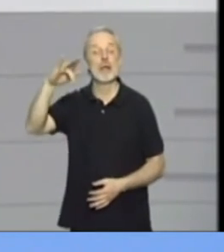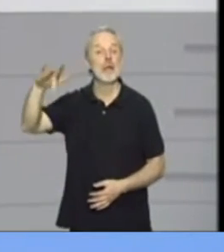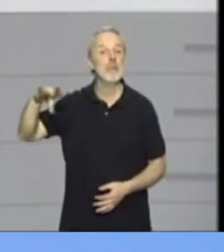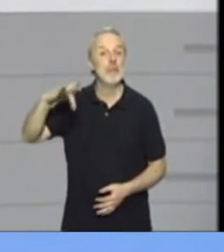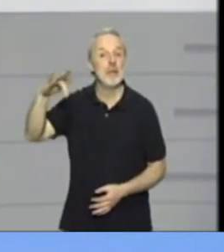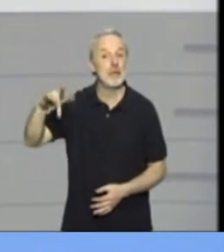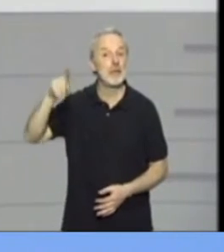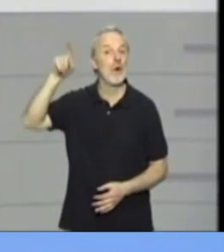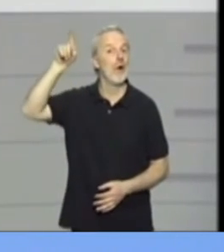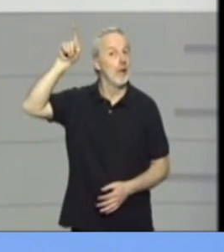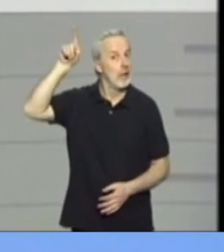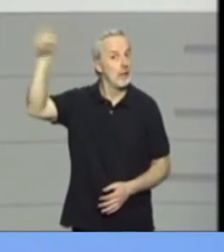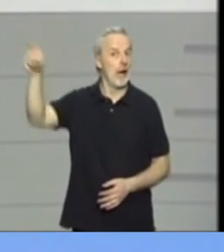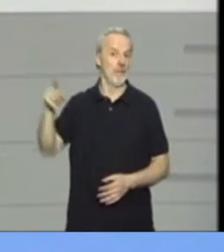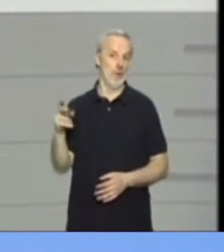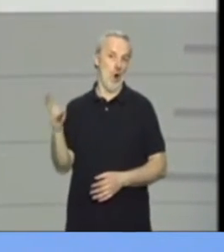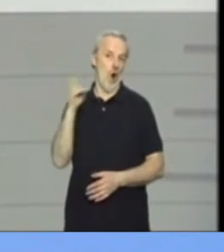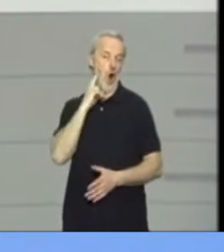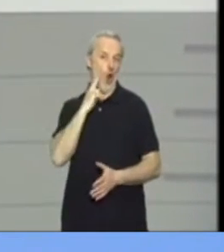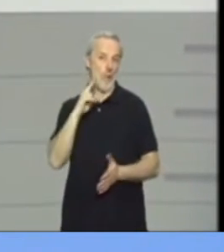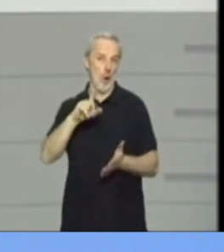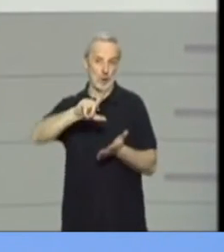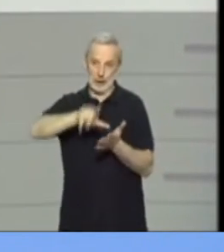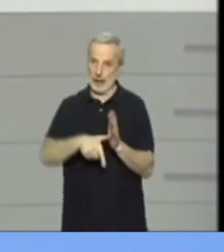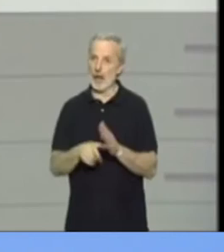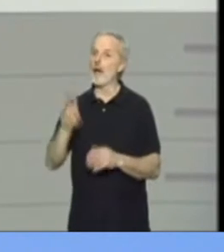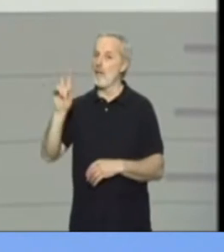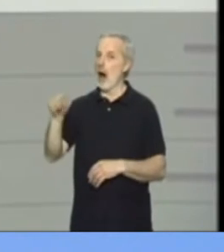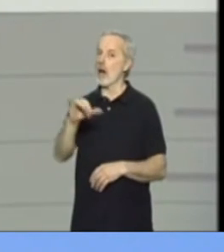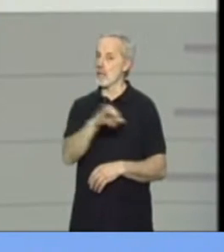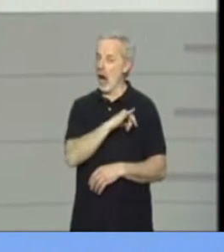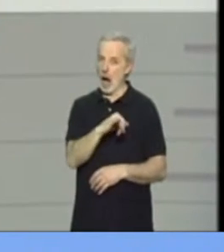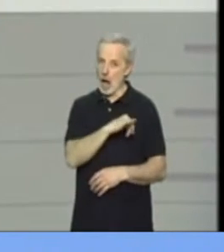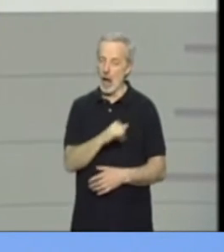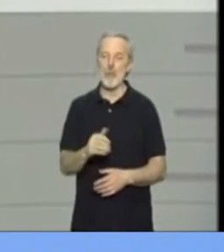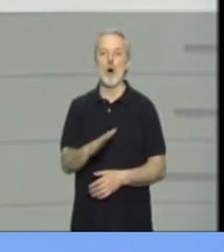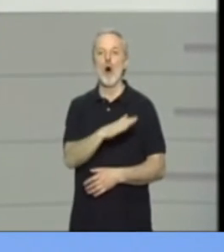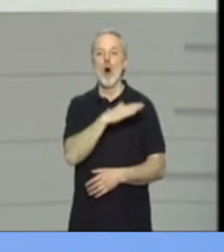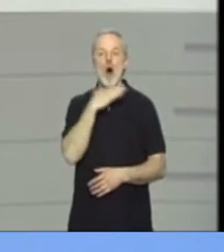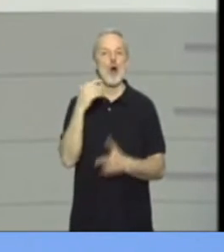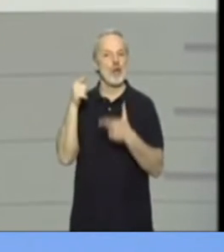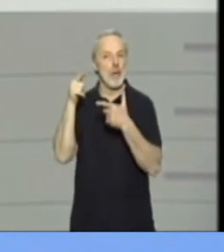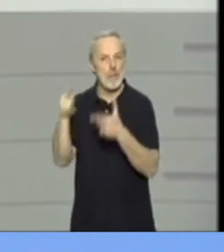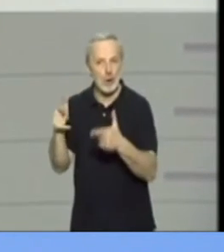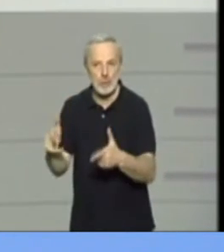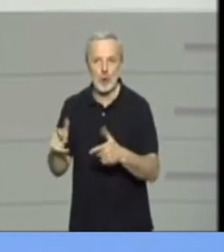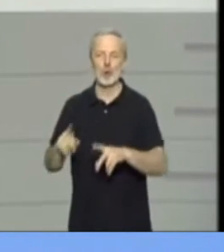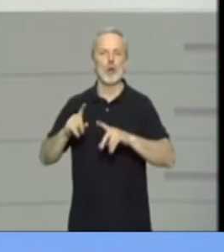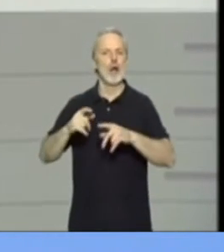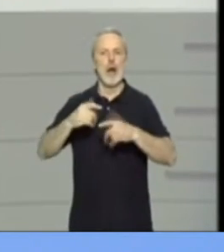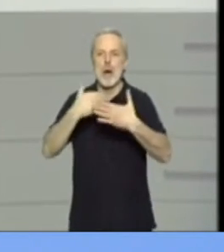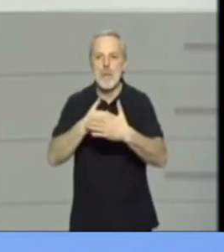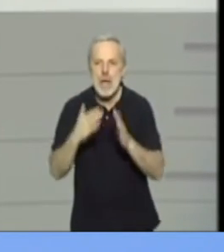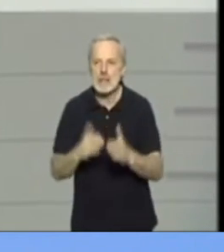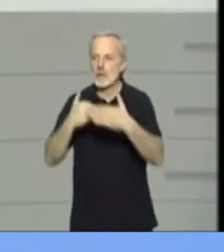region, kde je o tento závod velký zájem. a podporují nás, dá se říct, všechny